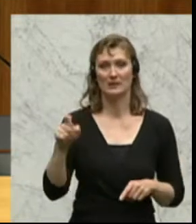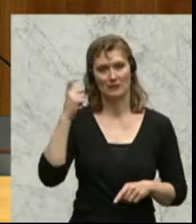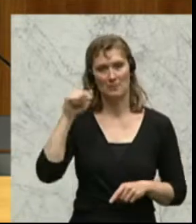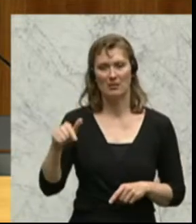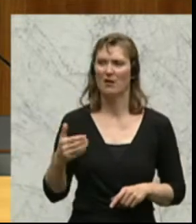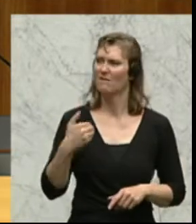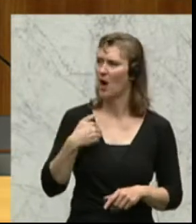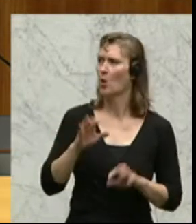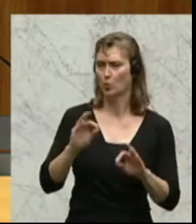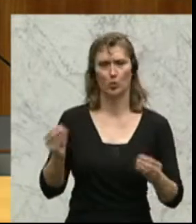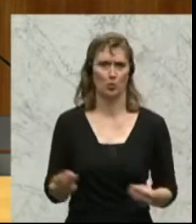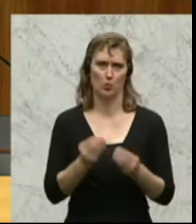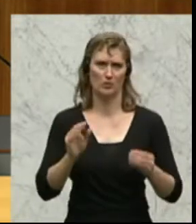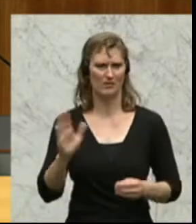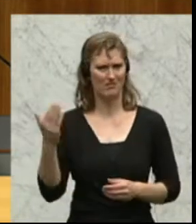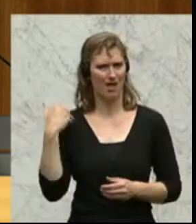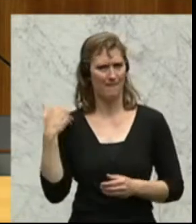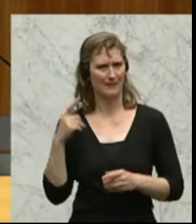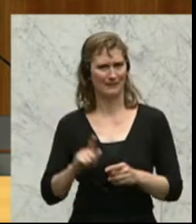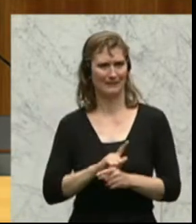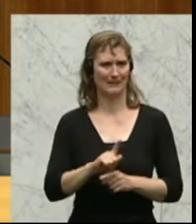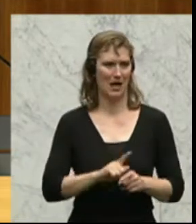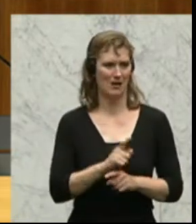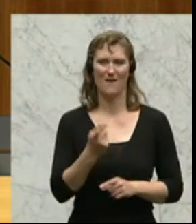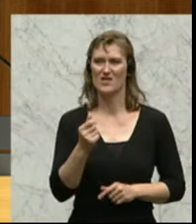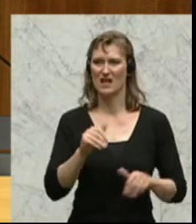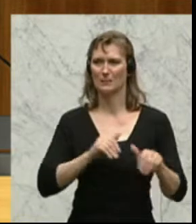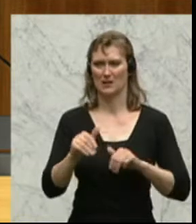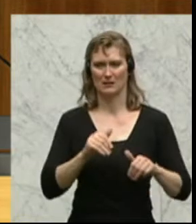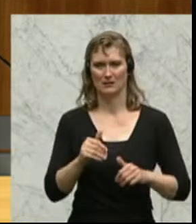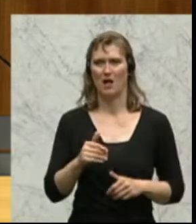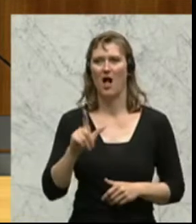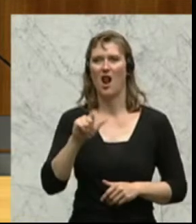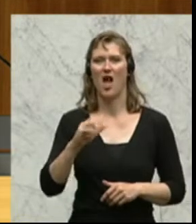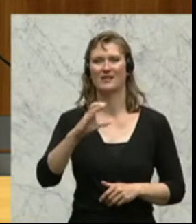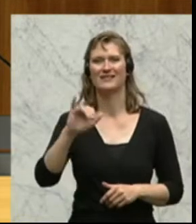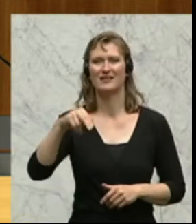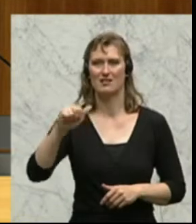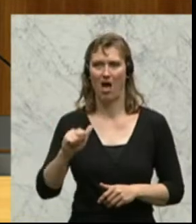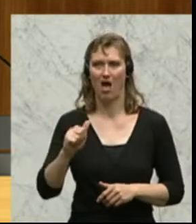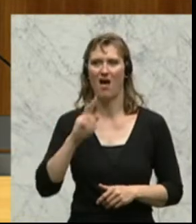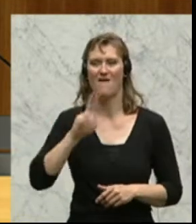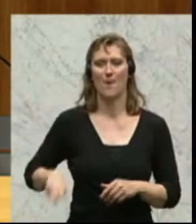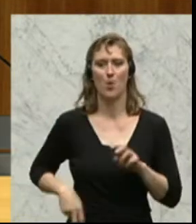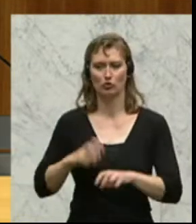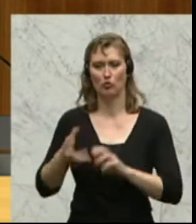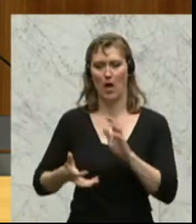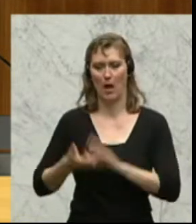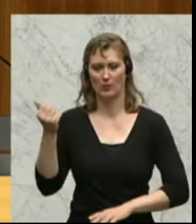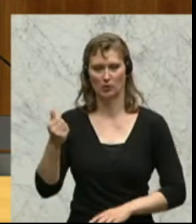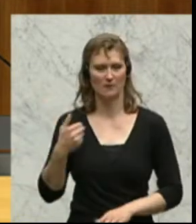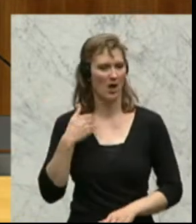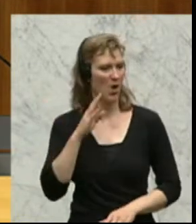gehabt, dass ich seinerzeit zusammen mit Finanzminister Latziner die Vermögensteuer abgeschafft habe. Wenn ich höre, dass der Häuselbauer nicht besteuert werden